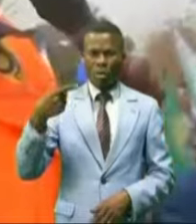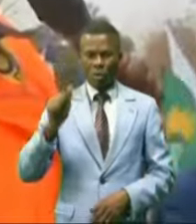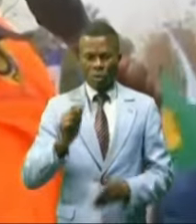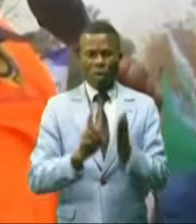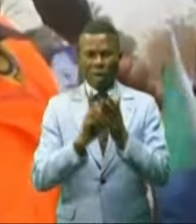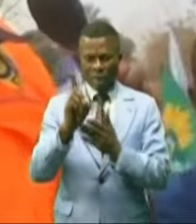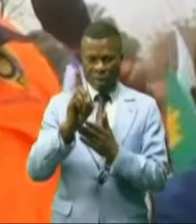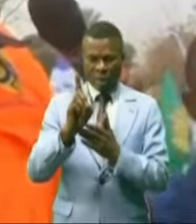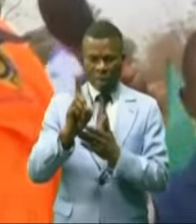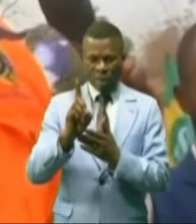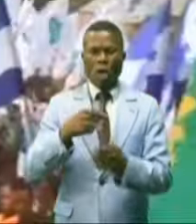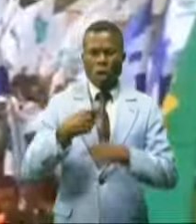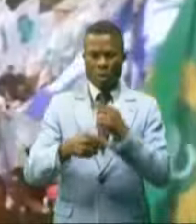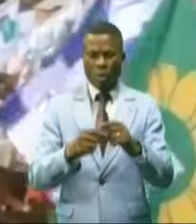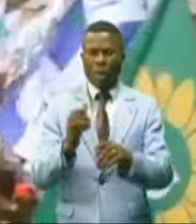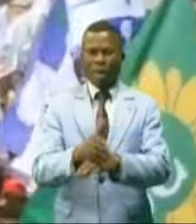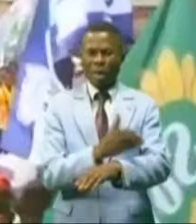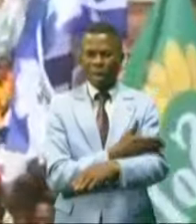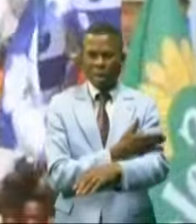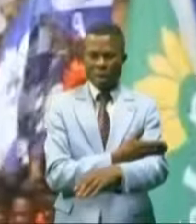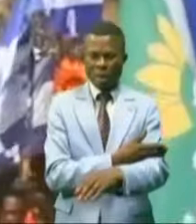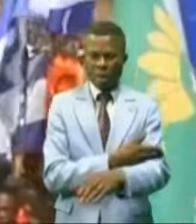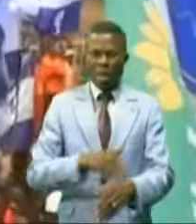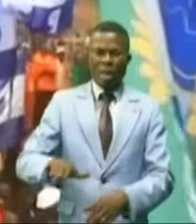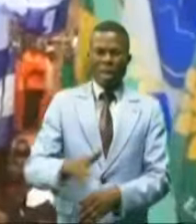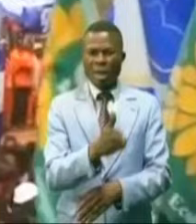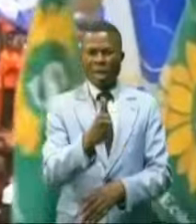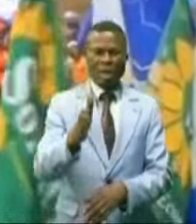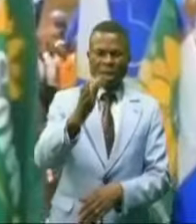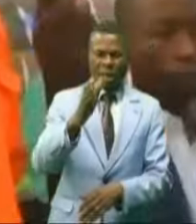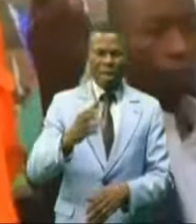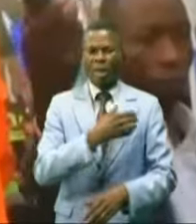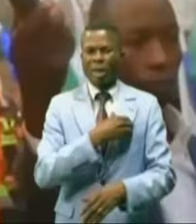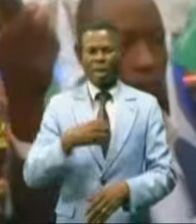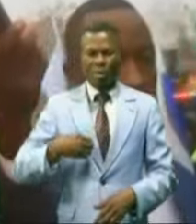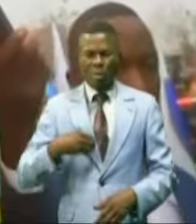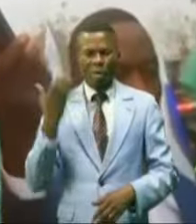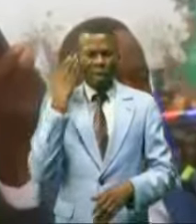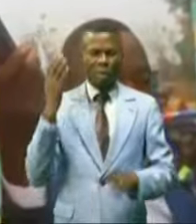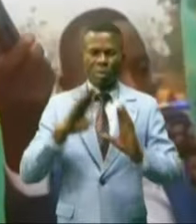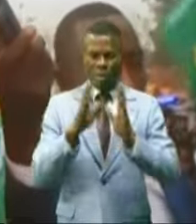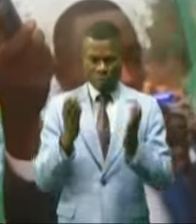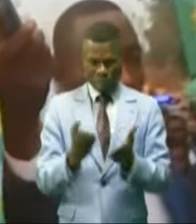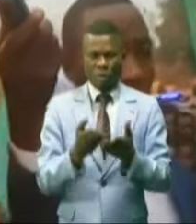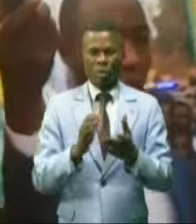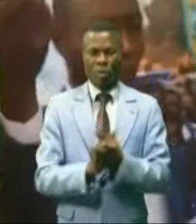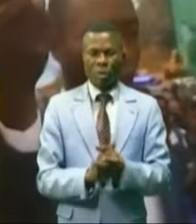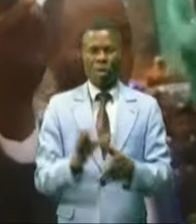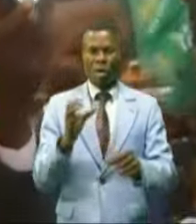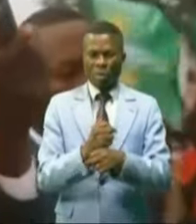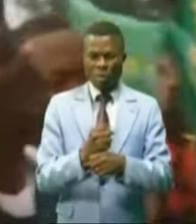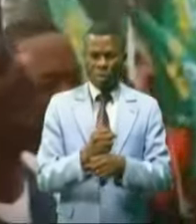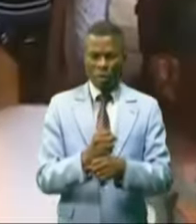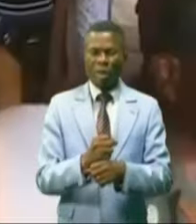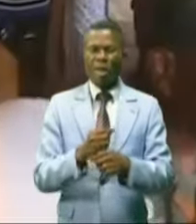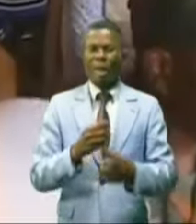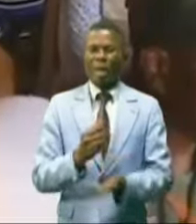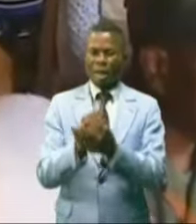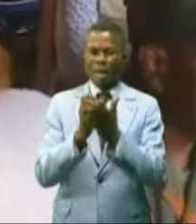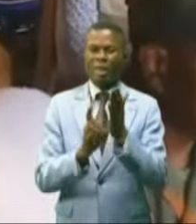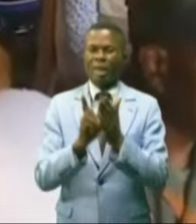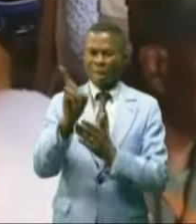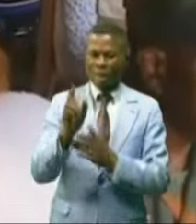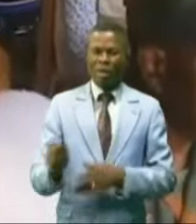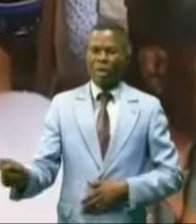C'est faire avancer les mobilités des femmes et des hommes. bref, c'est faire avancer le